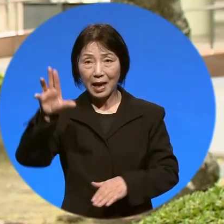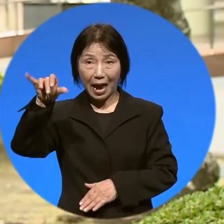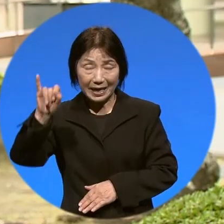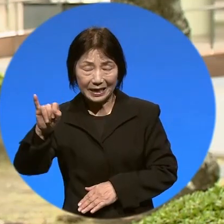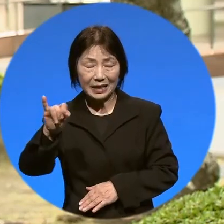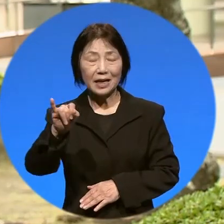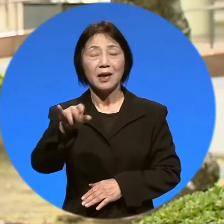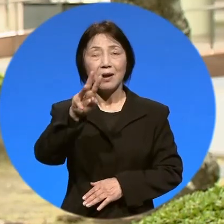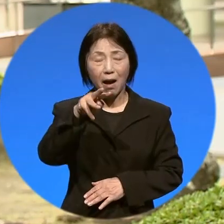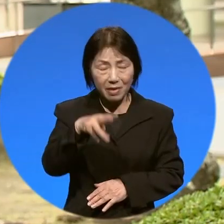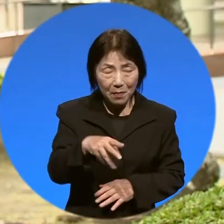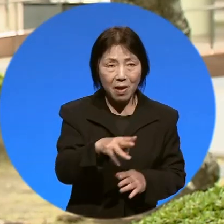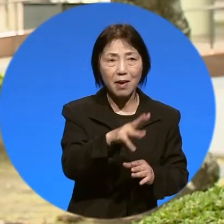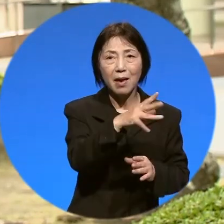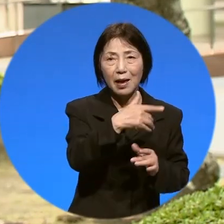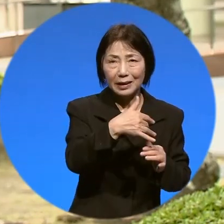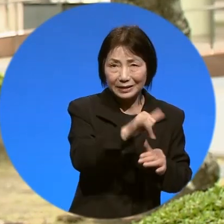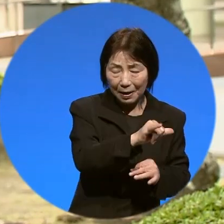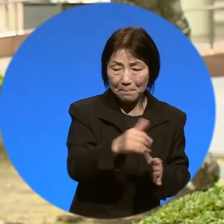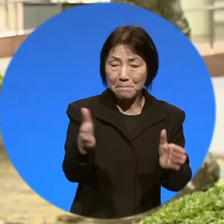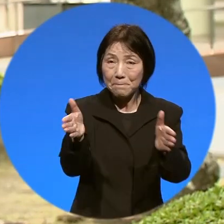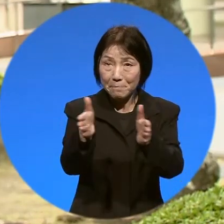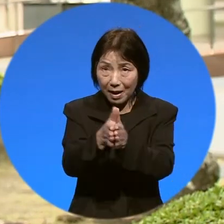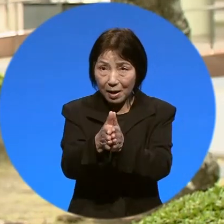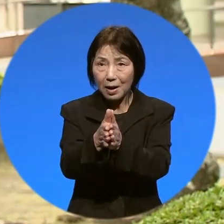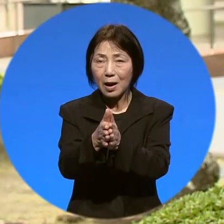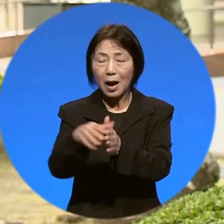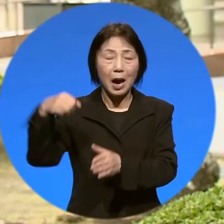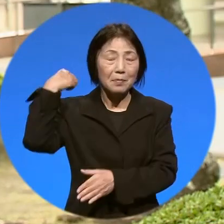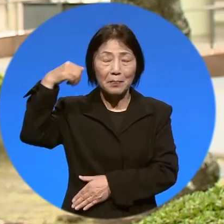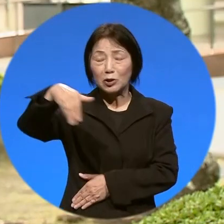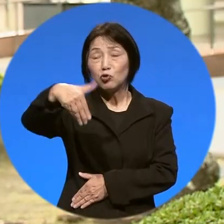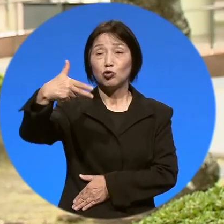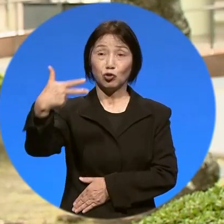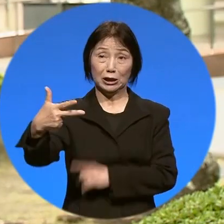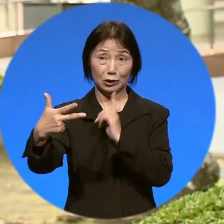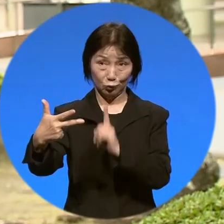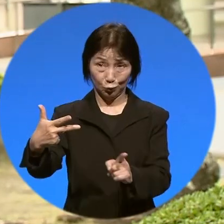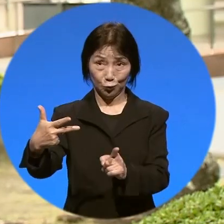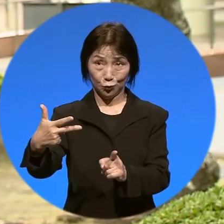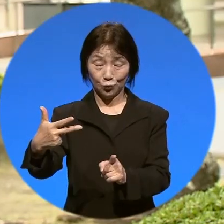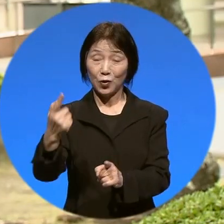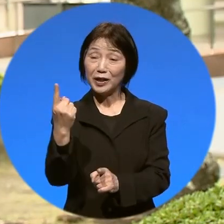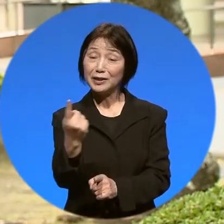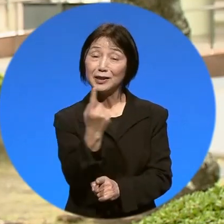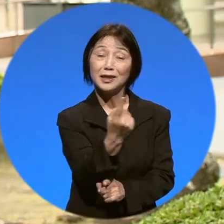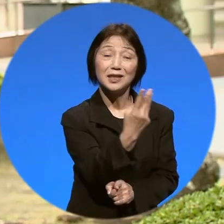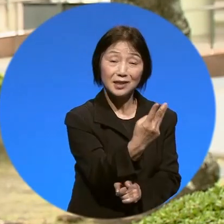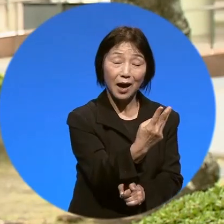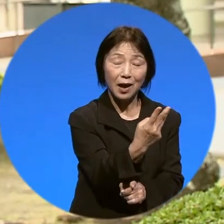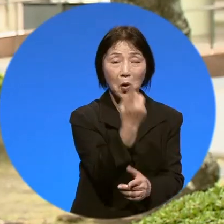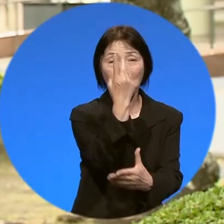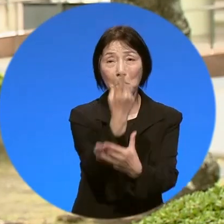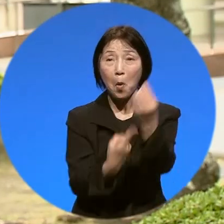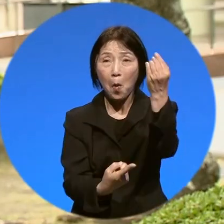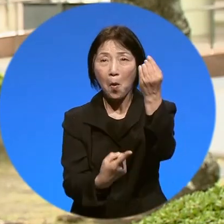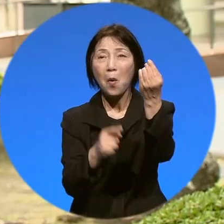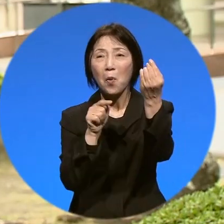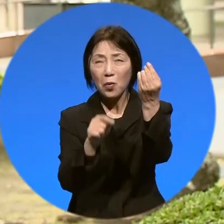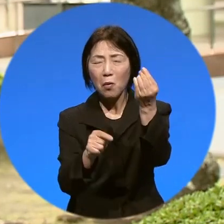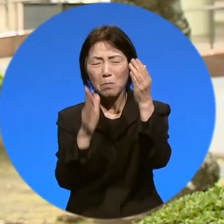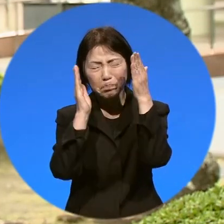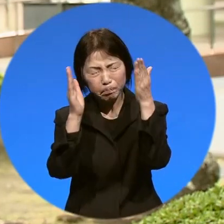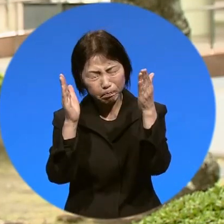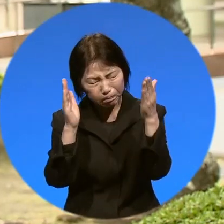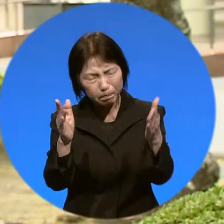知覧町3町で合併いたしまして南九州市なんですが、この3町の一体化というものに一